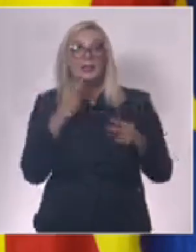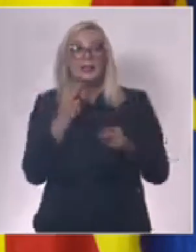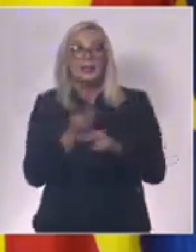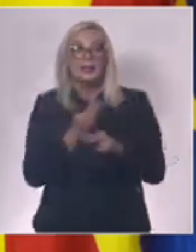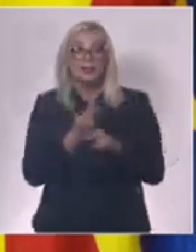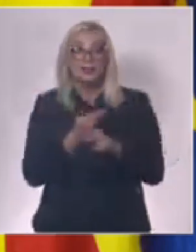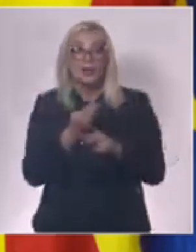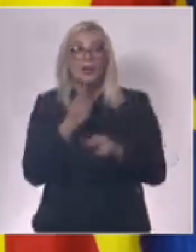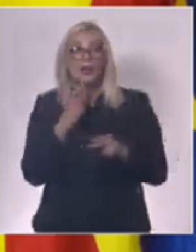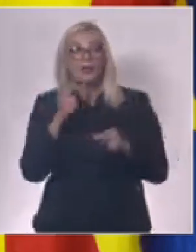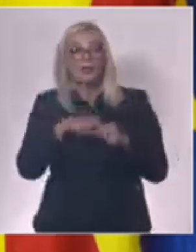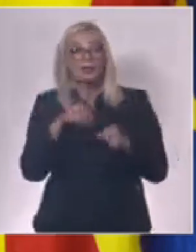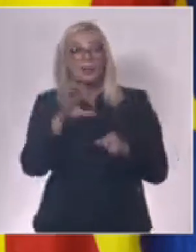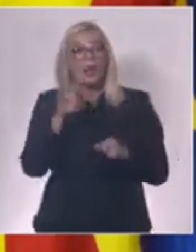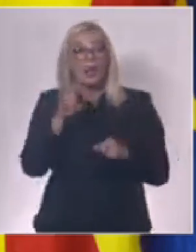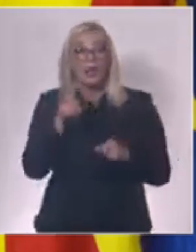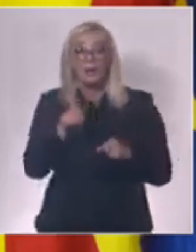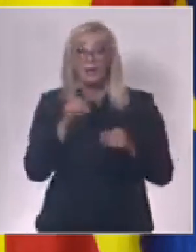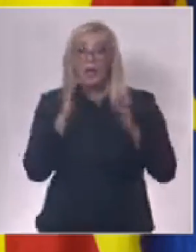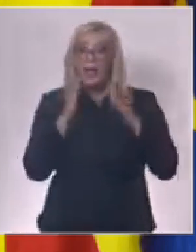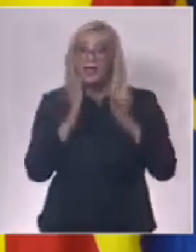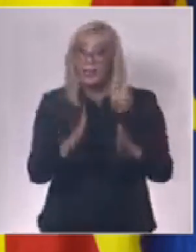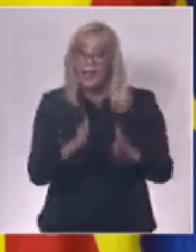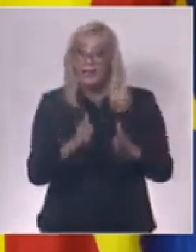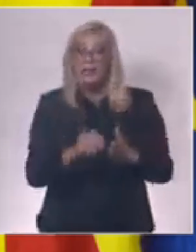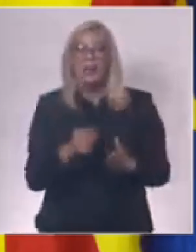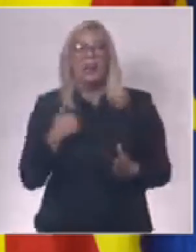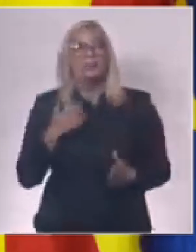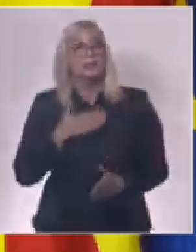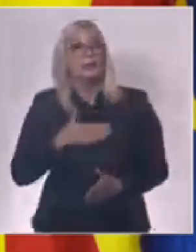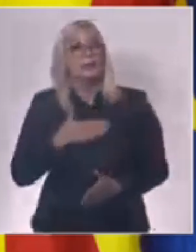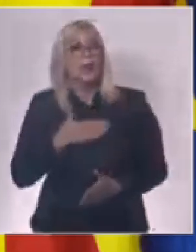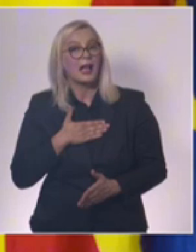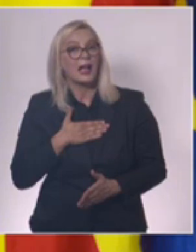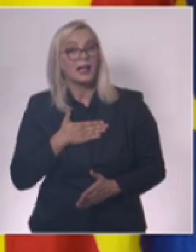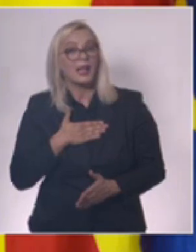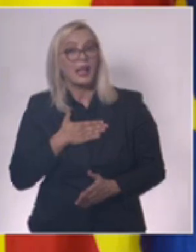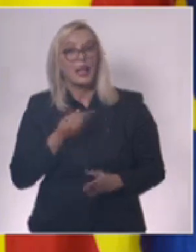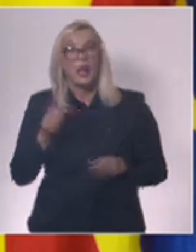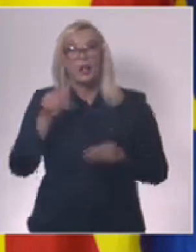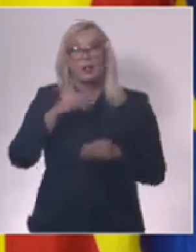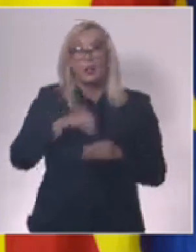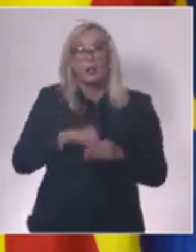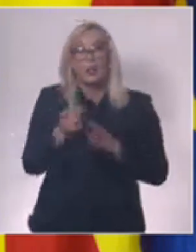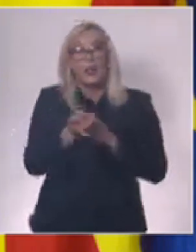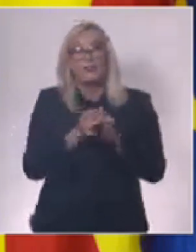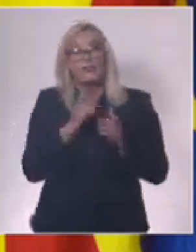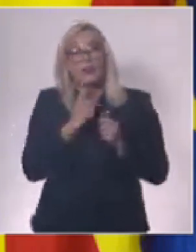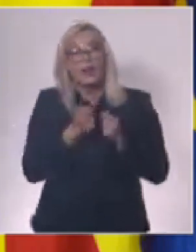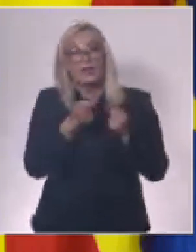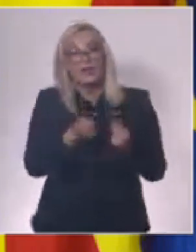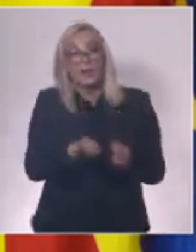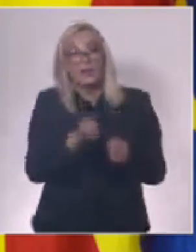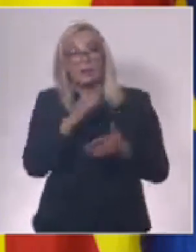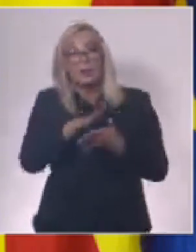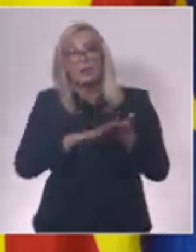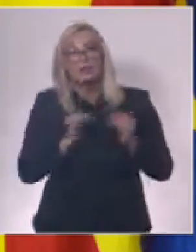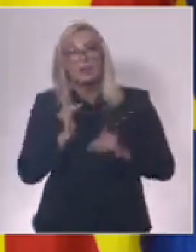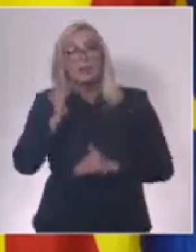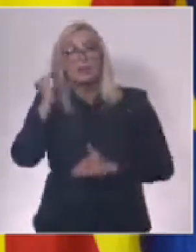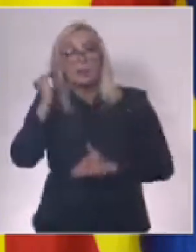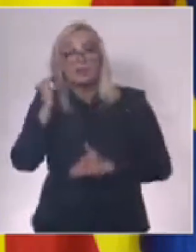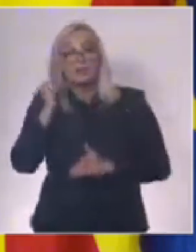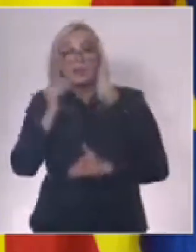во Европската Унија. Во таа насока сме сакале да даваме дополнителна динамика во почетокот на владата, за